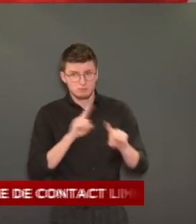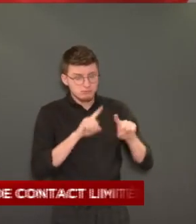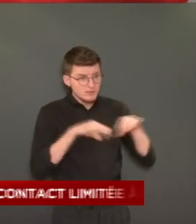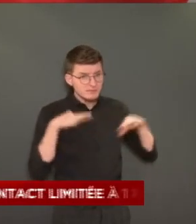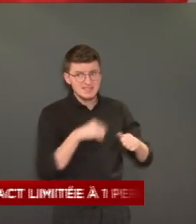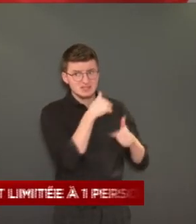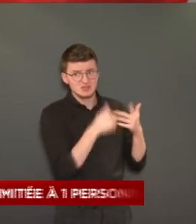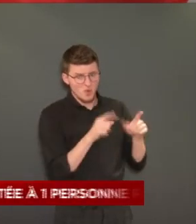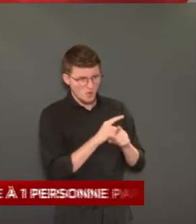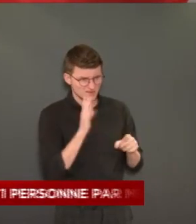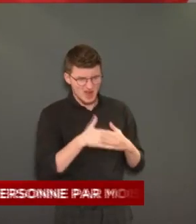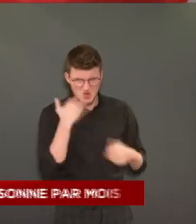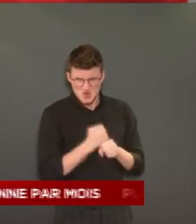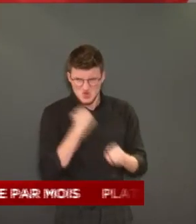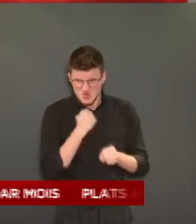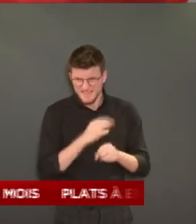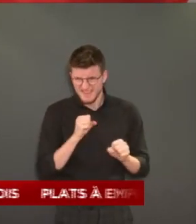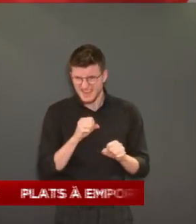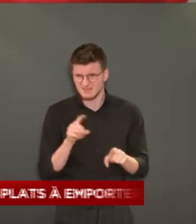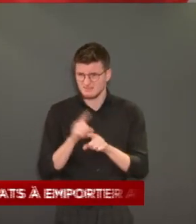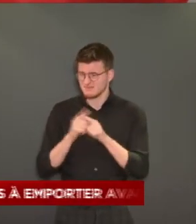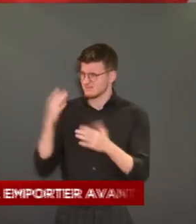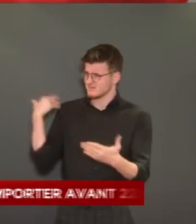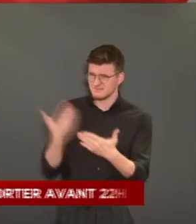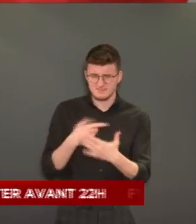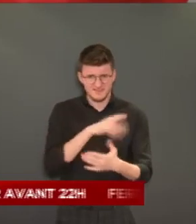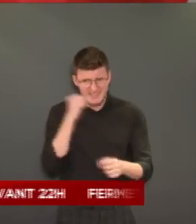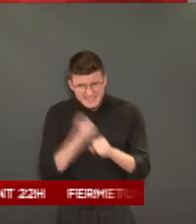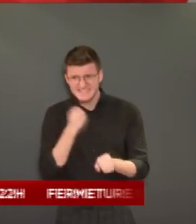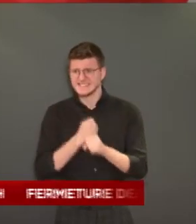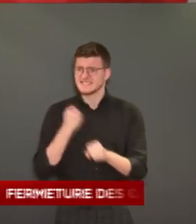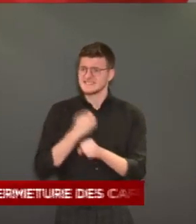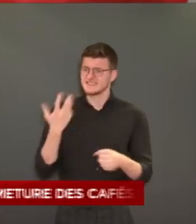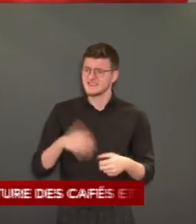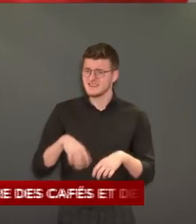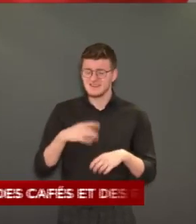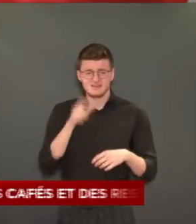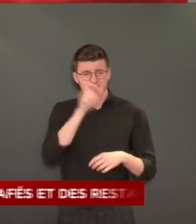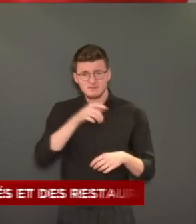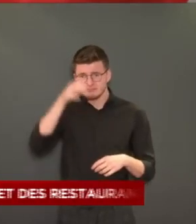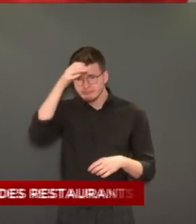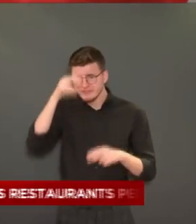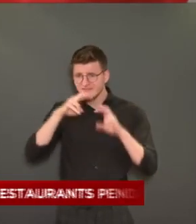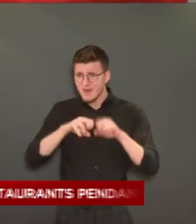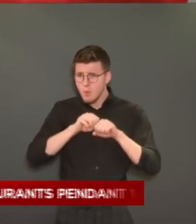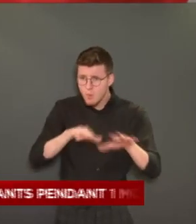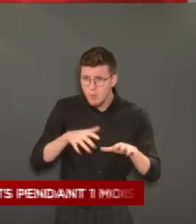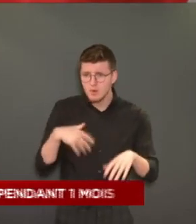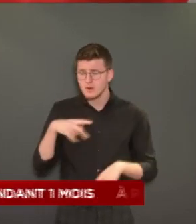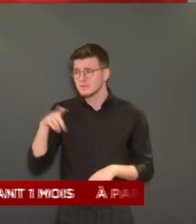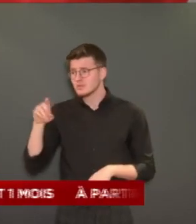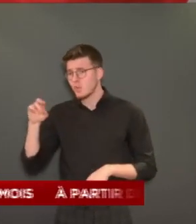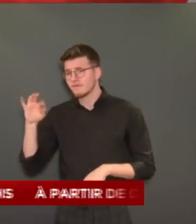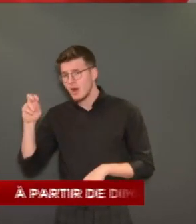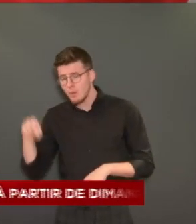personnes concernées, tous les virologues, épidémiologistes, tous les experts, toutes les personnes qui ont travaillé très dur